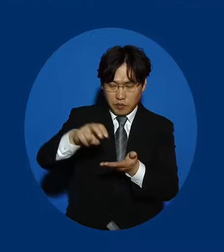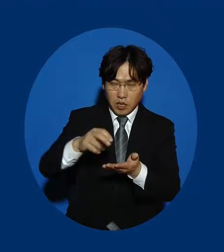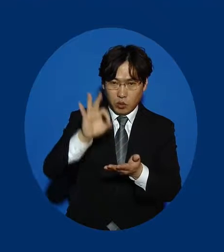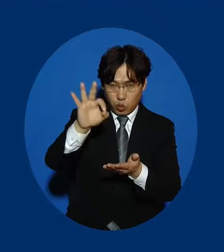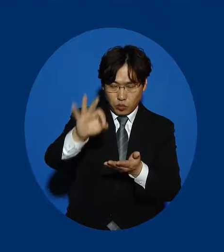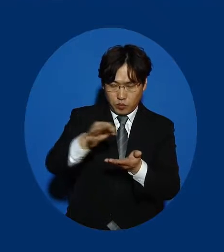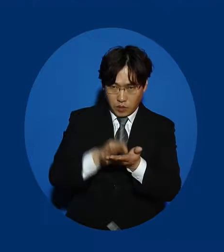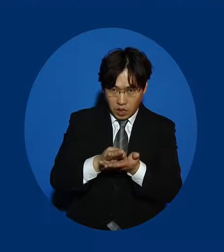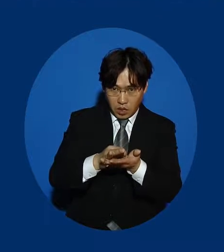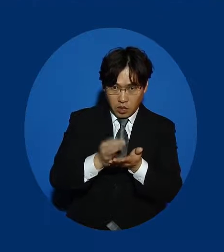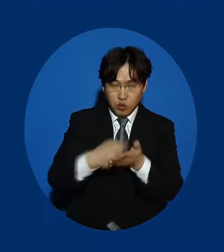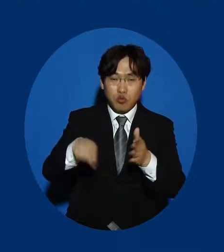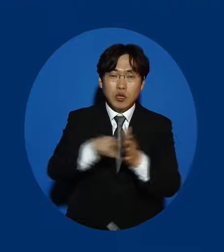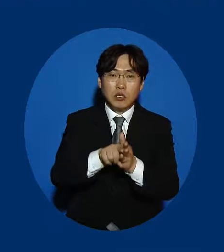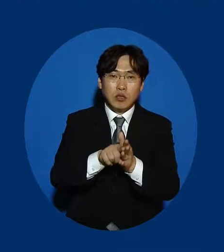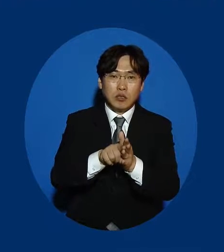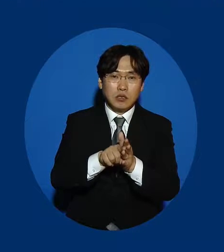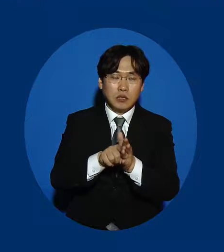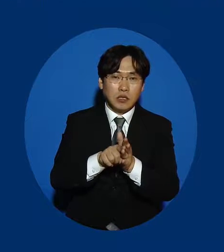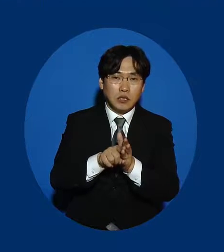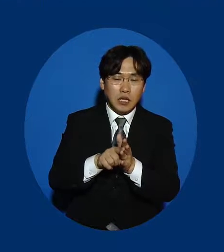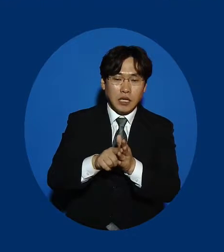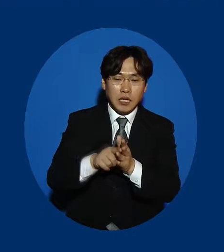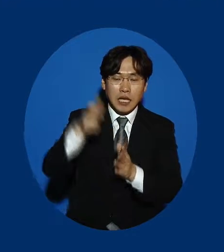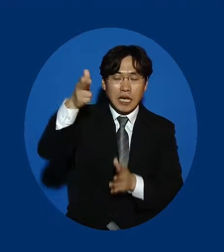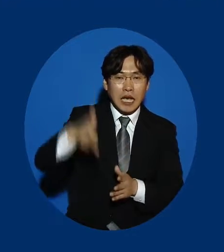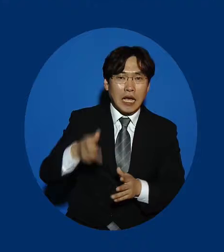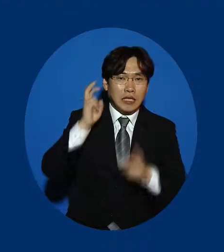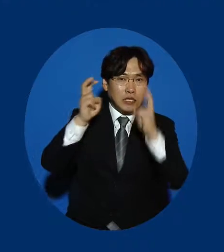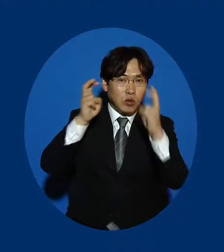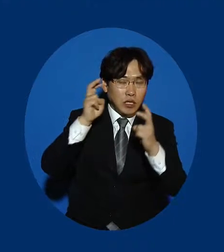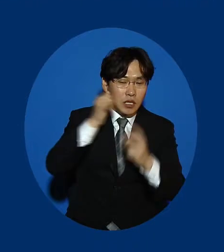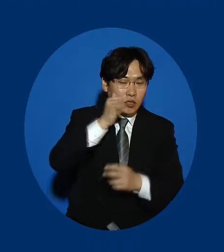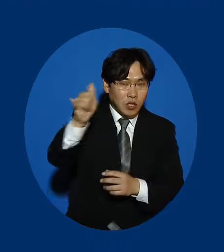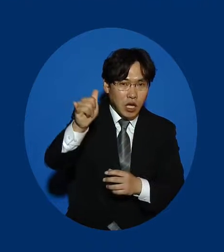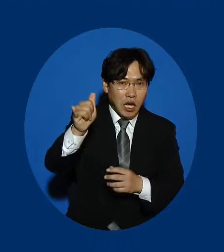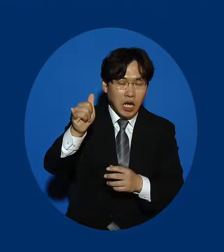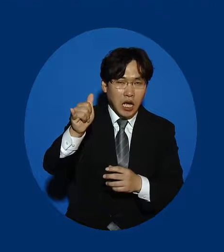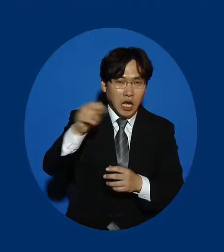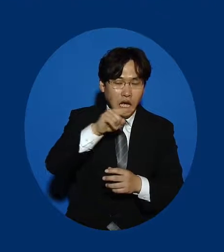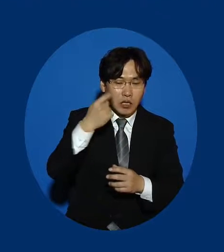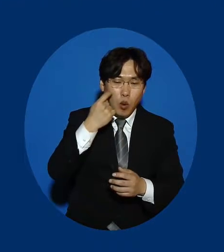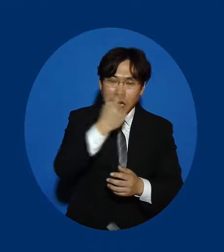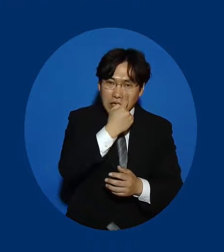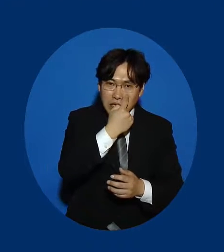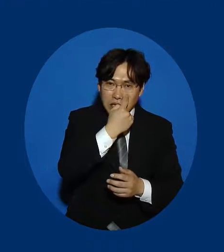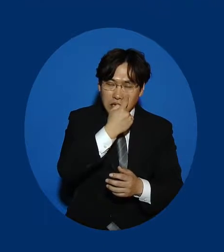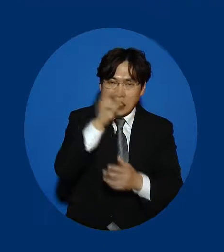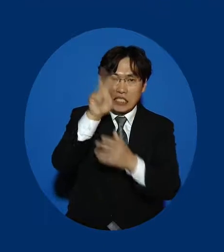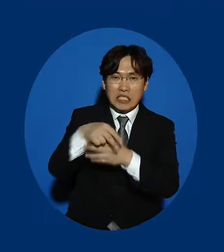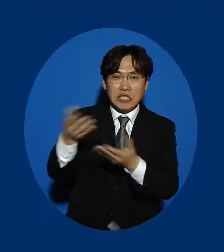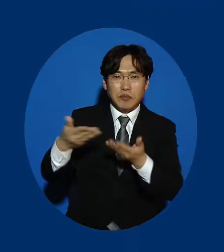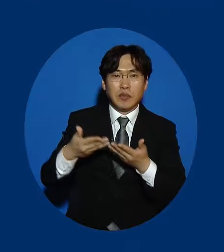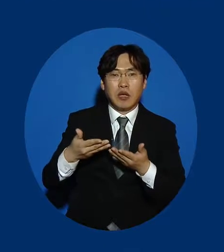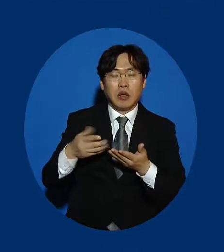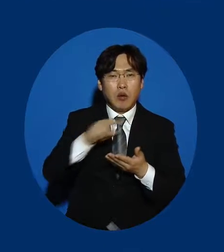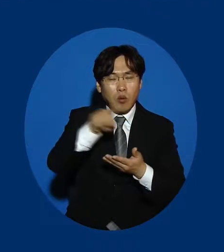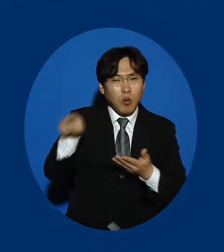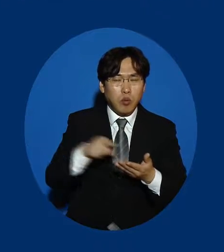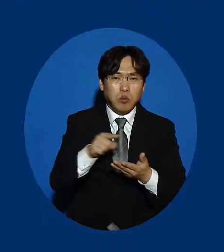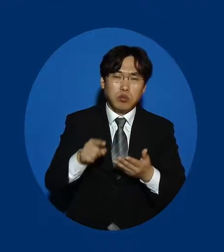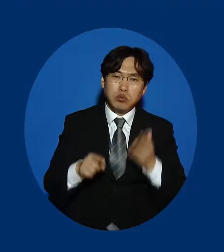아니면 카드사 홈페이지에서 인증받아야 되는데 시각장애인들 접근성이 떨어지는 문제. 그런 문제를